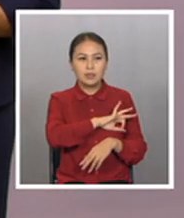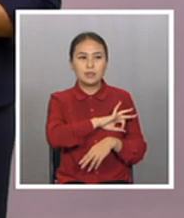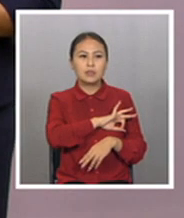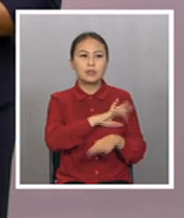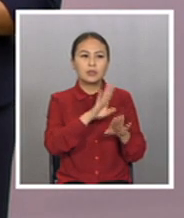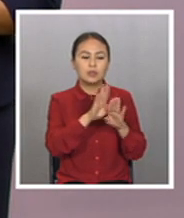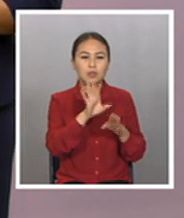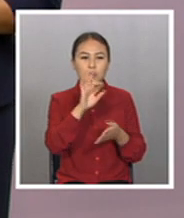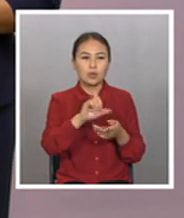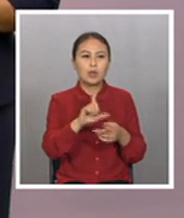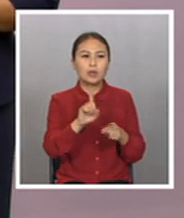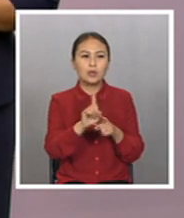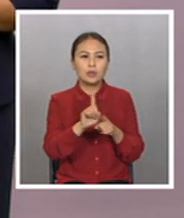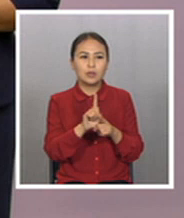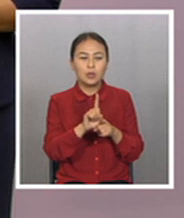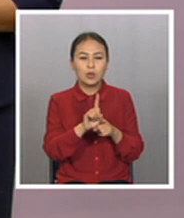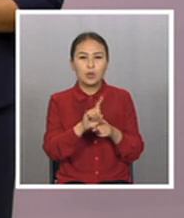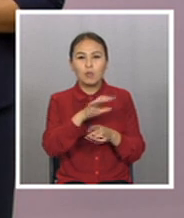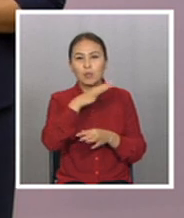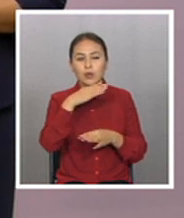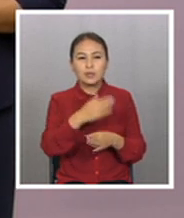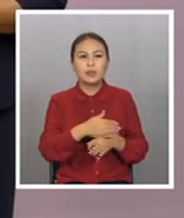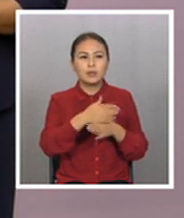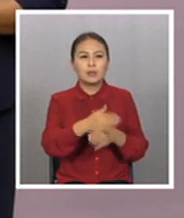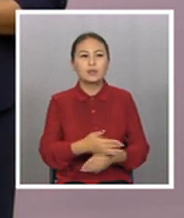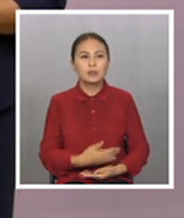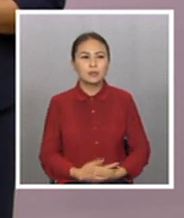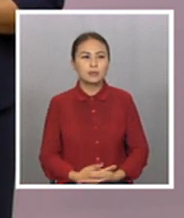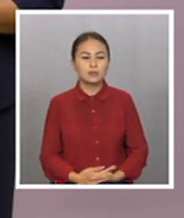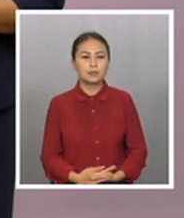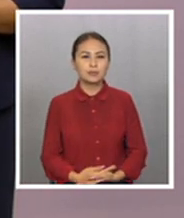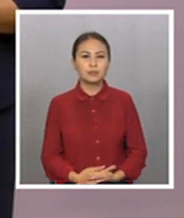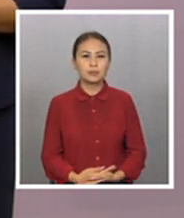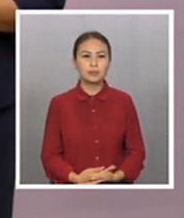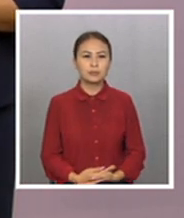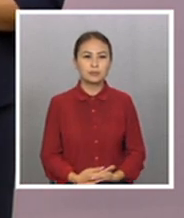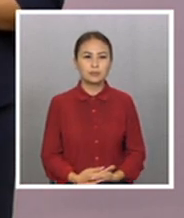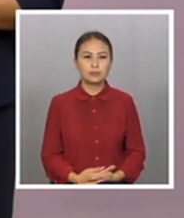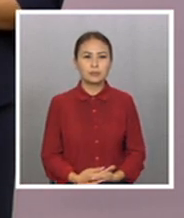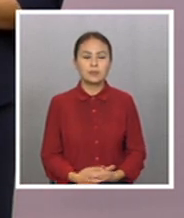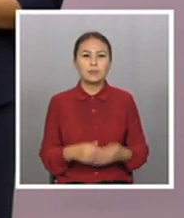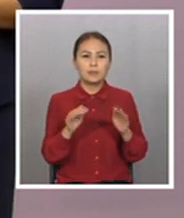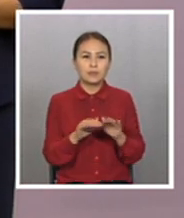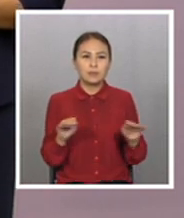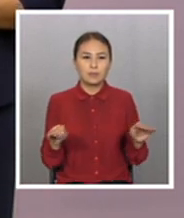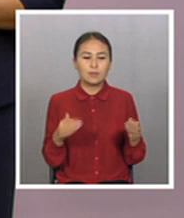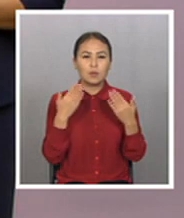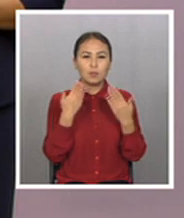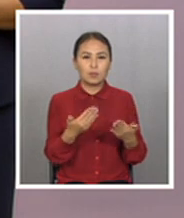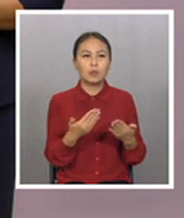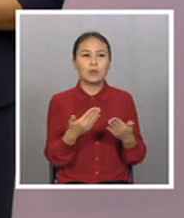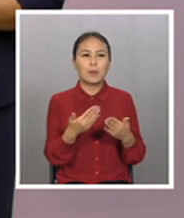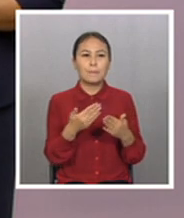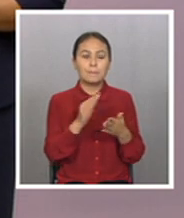пайдасы шырынында көбірек сақталады. Балалар, бұл мәтіннен